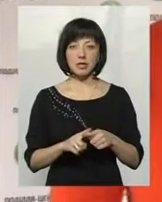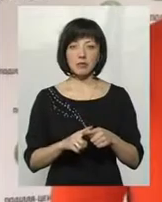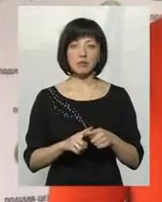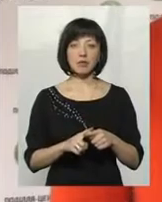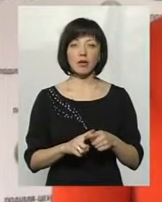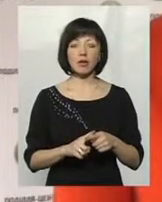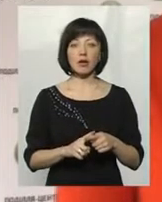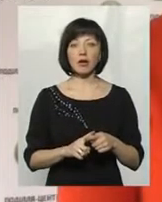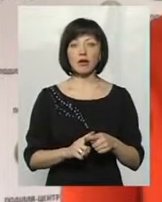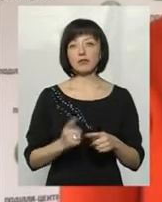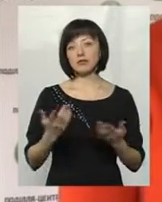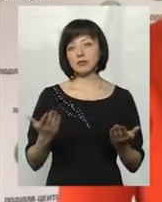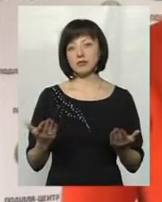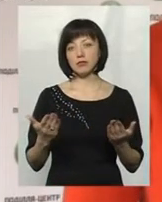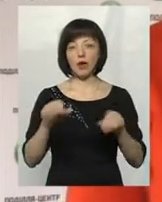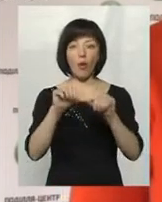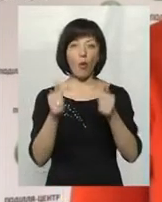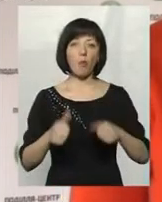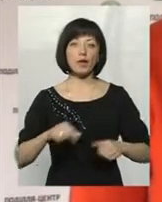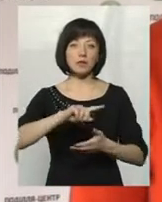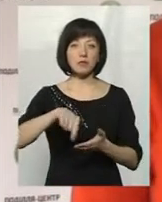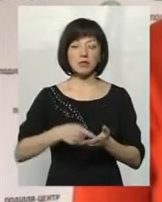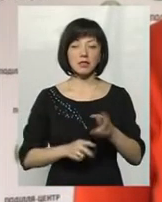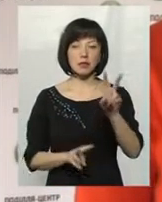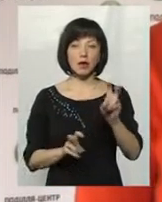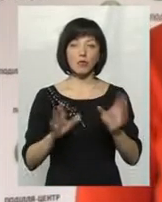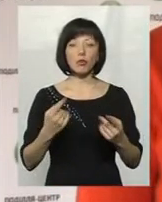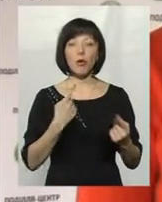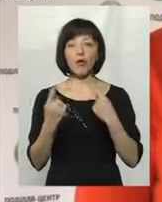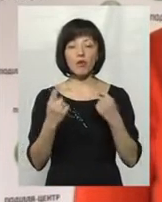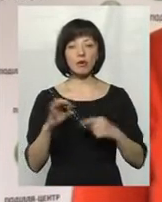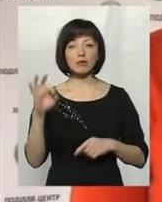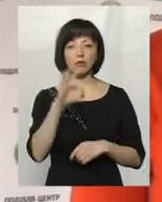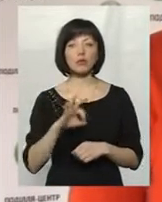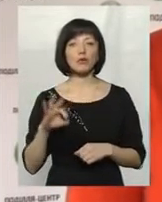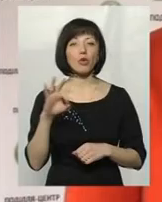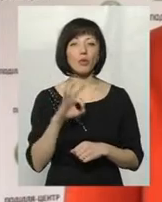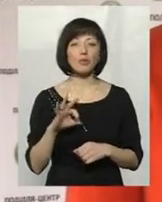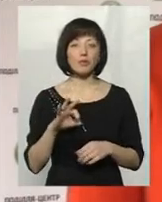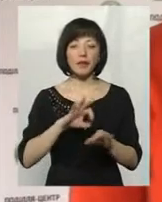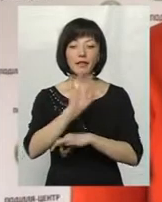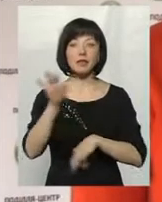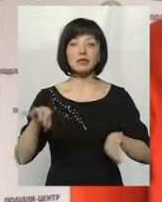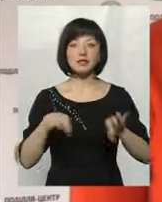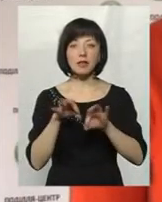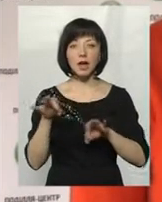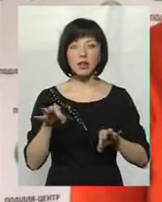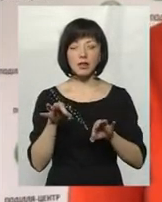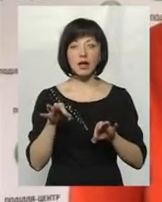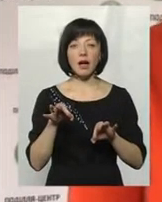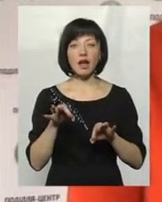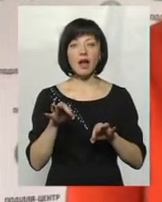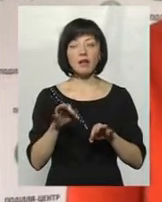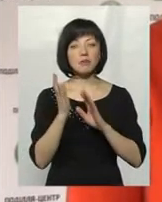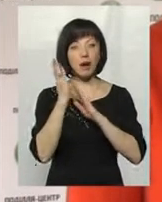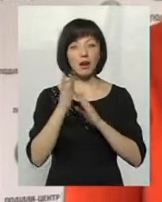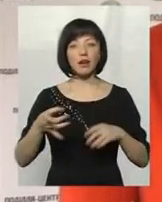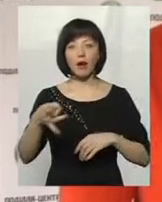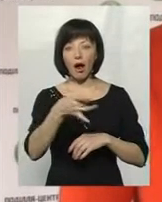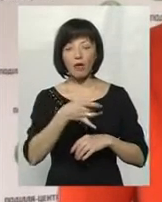назвала, образ міста. Це така загальна тема, в якій ми будемо говорити про дизайн спальних районів і про те, наскільки